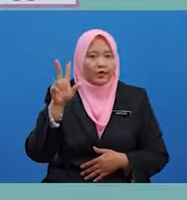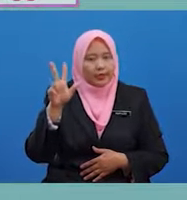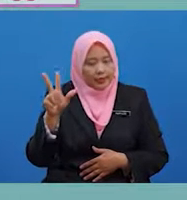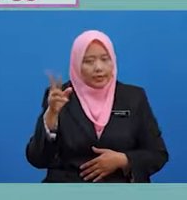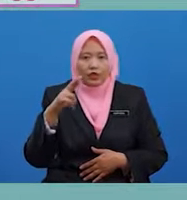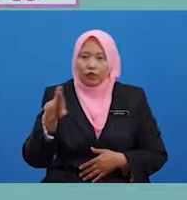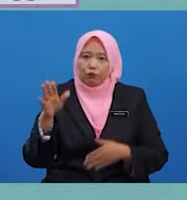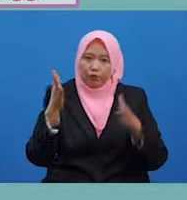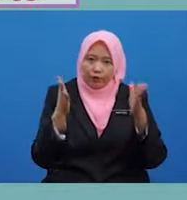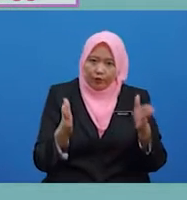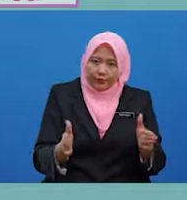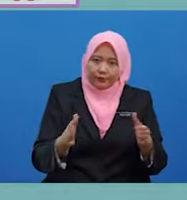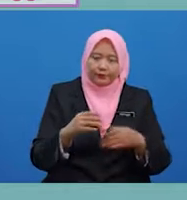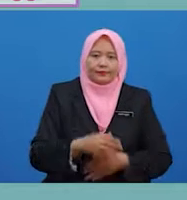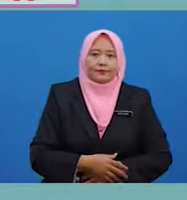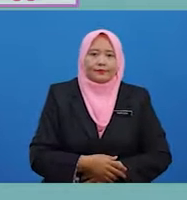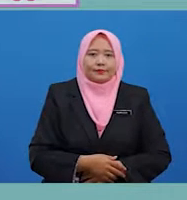361,300 orang.